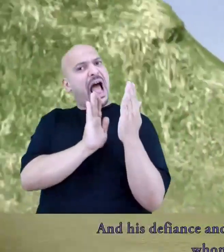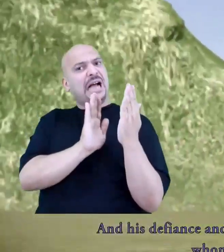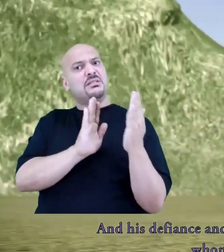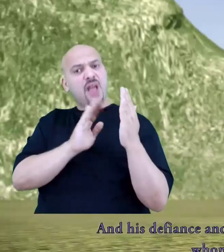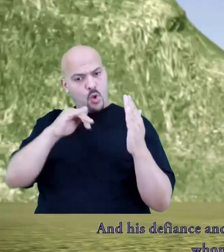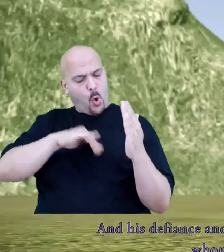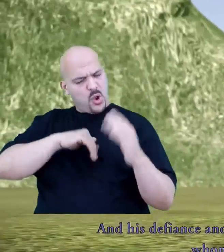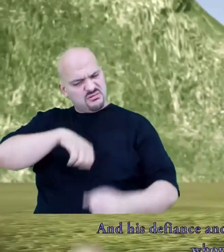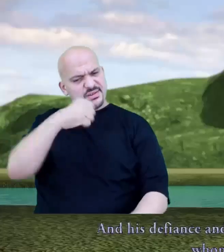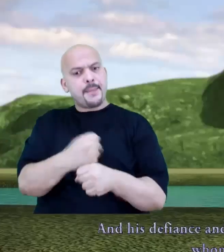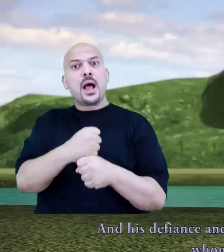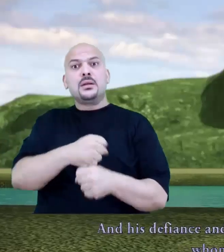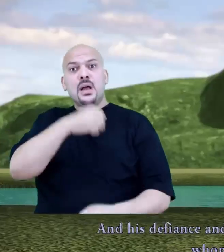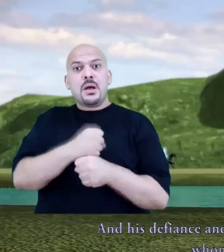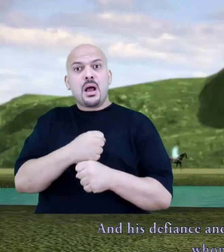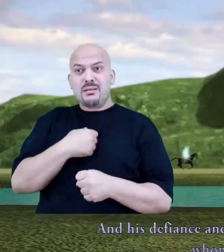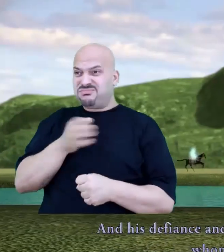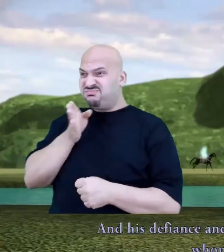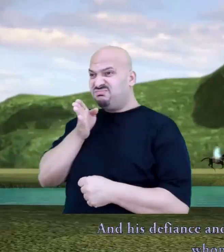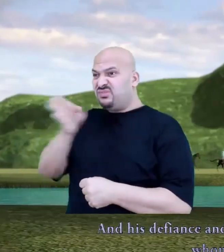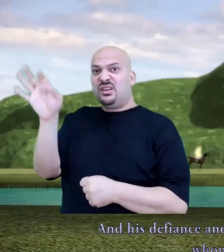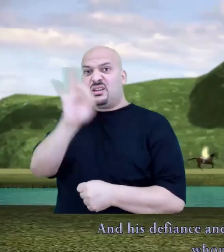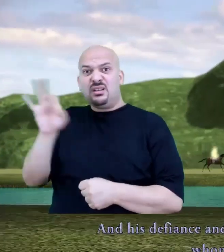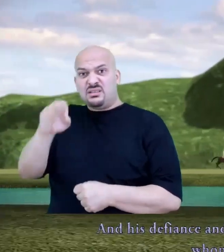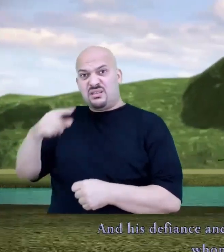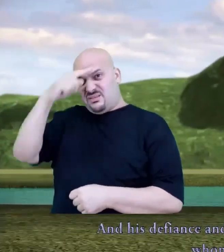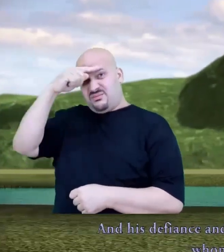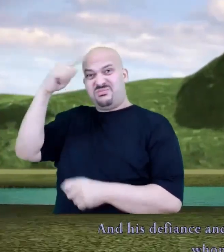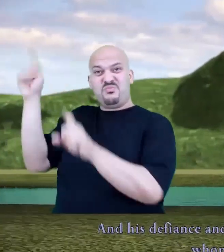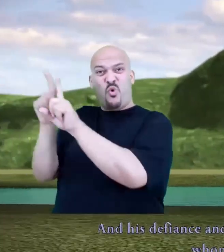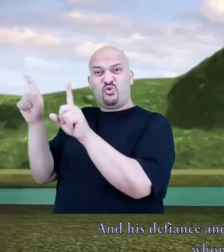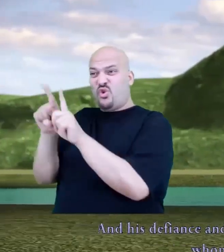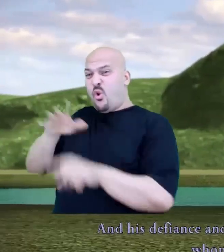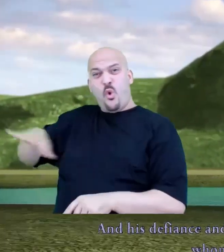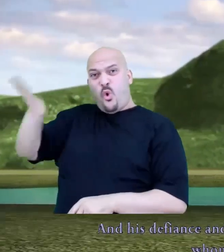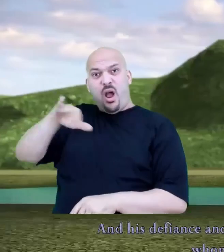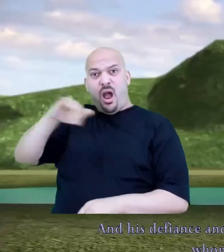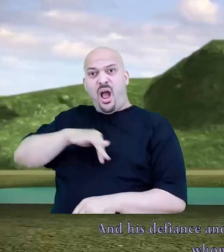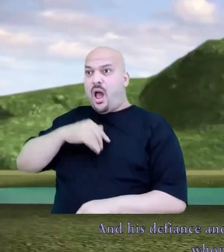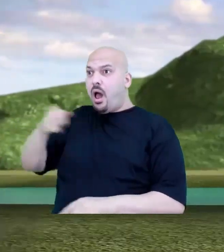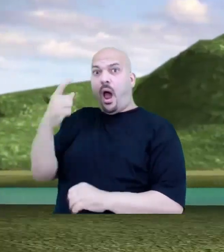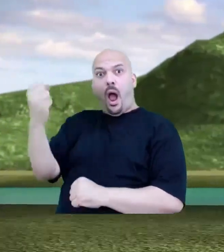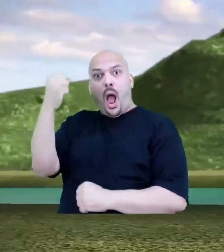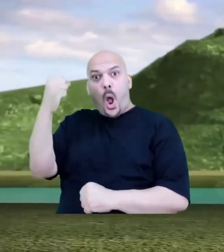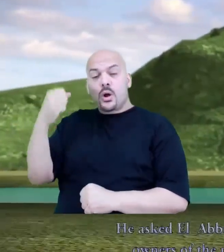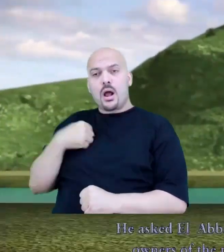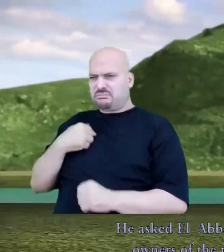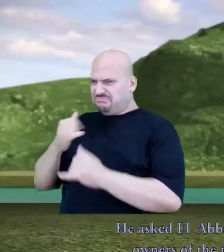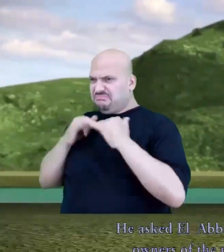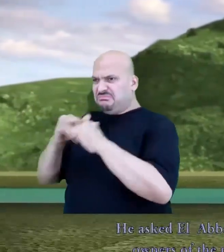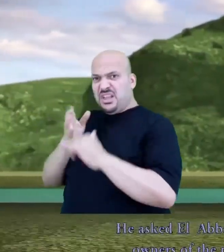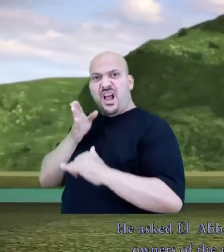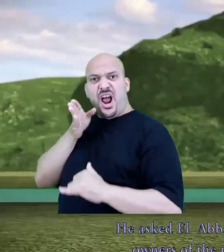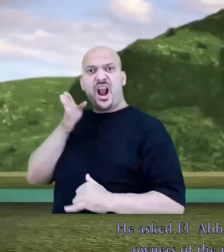بتحديه وثباته واتجاهه نحو المشركين وهم على غلبة، وطلب